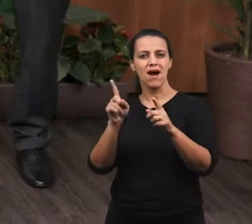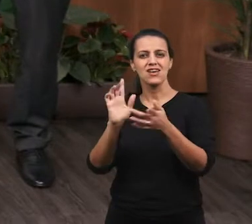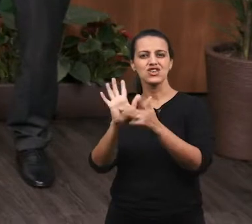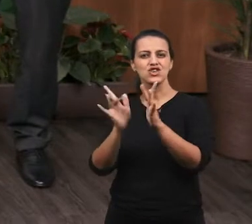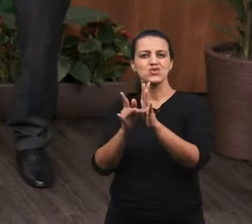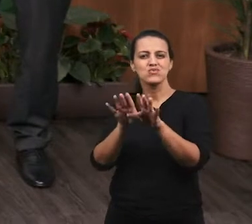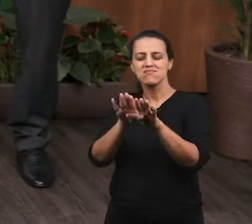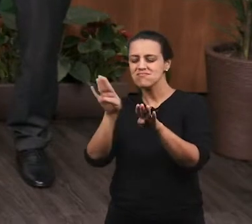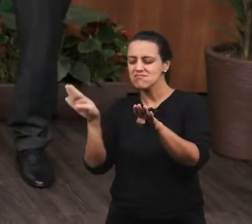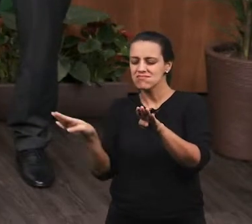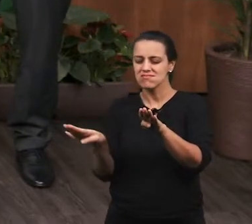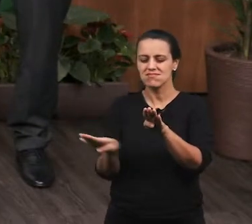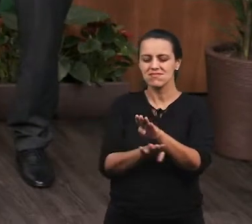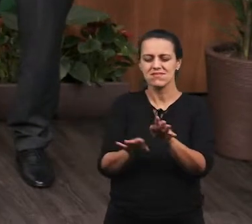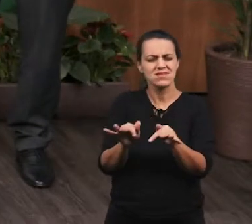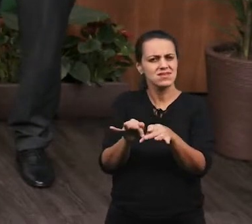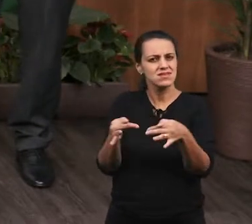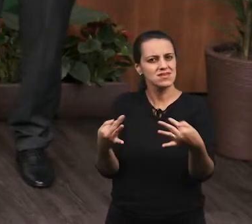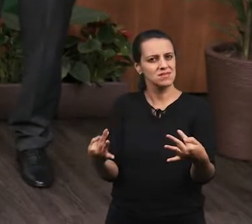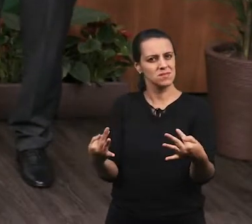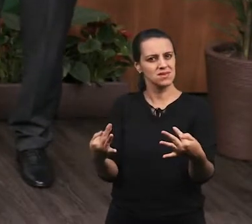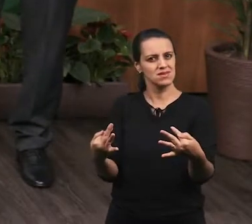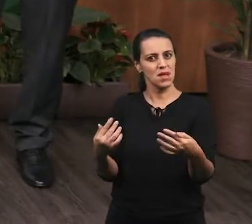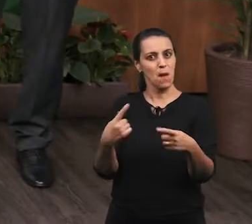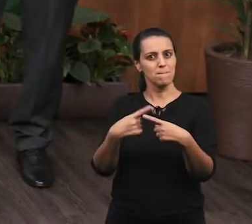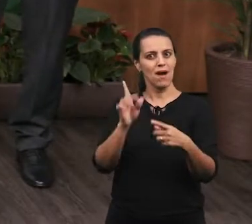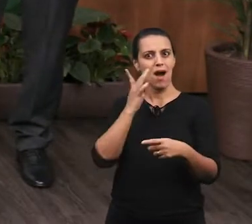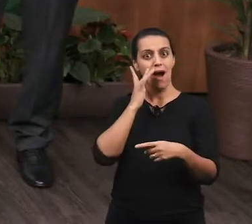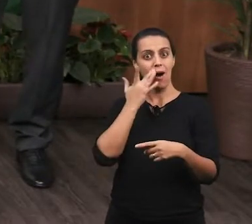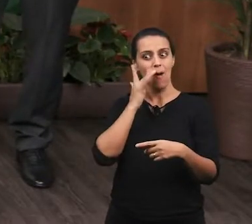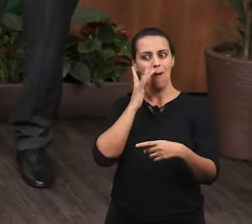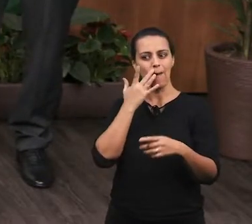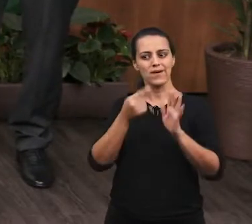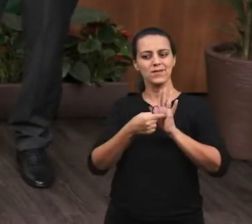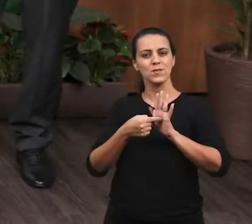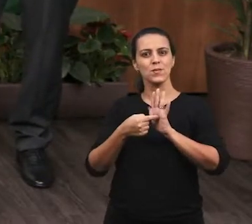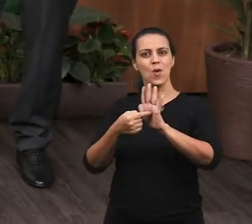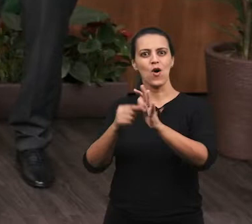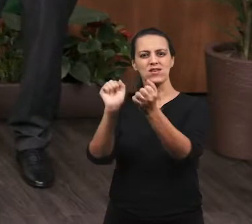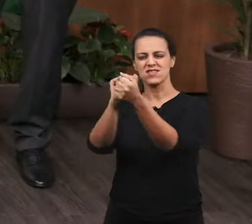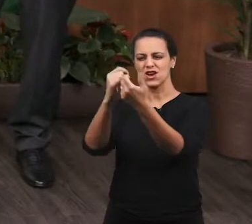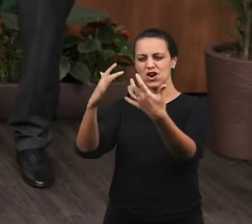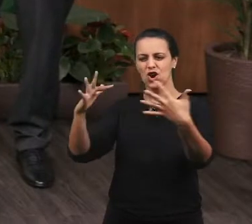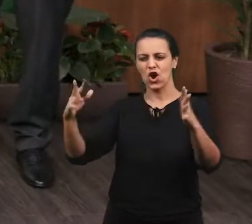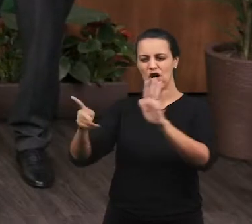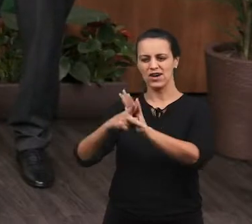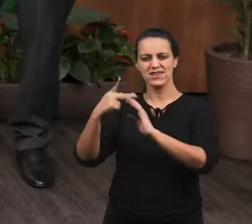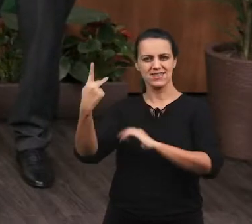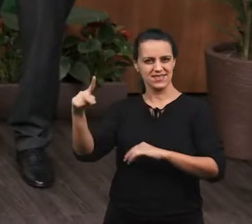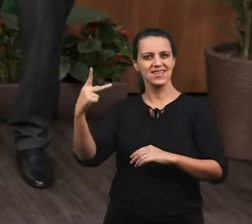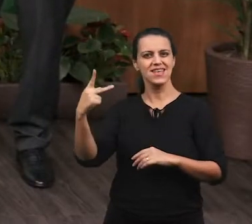смирении, которое представлено в дереве, а также своей его